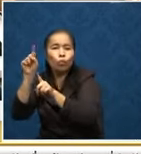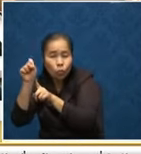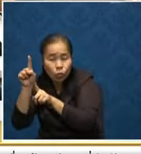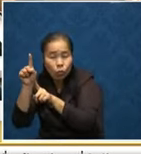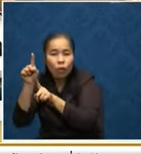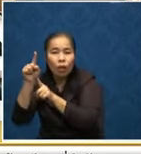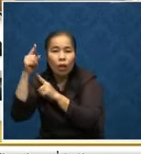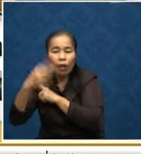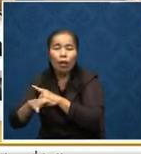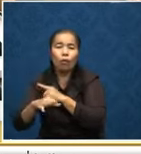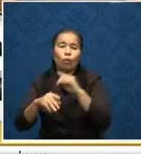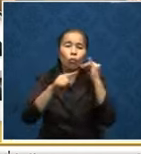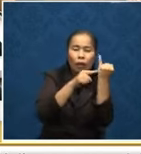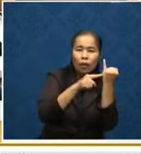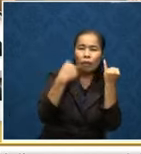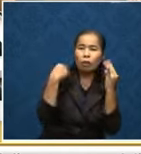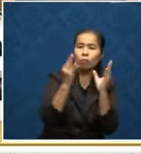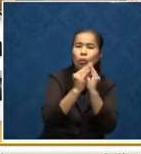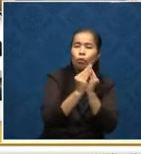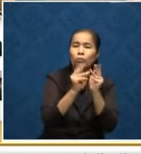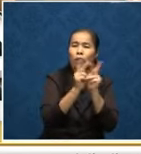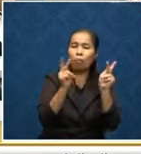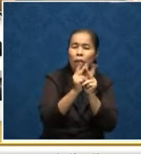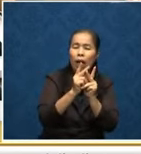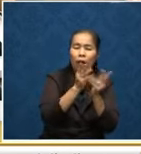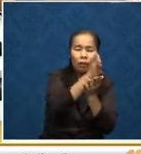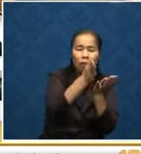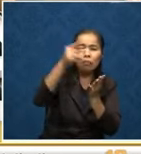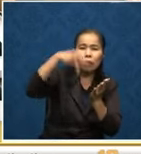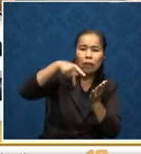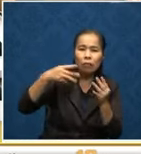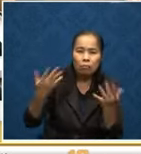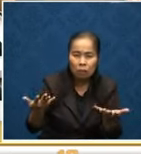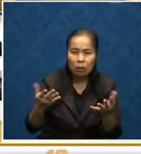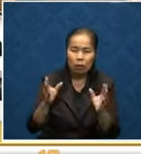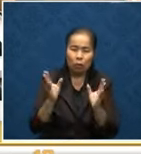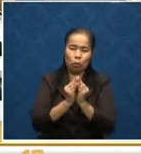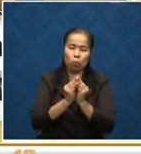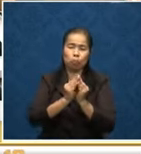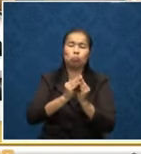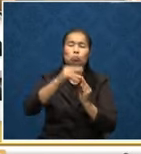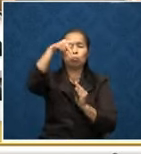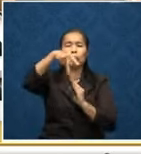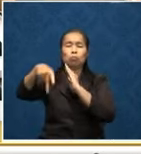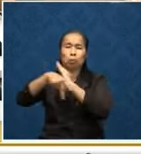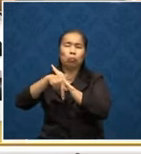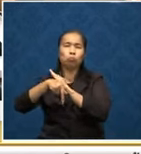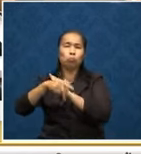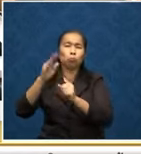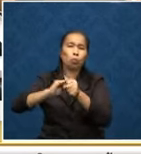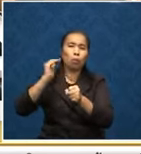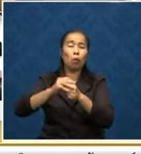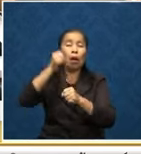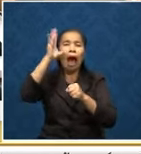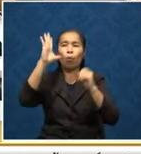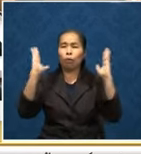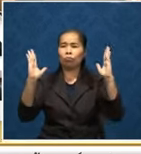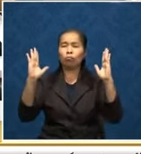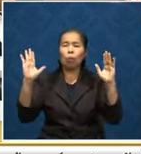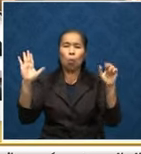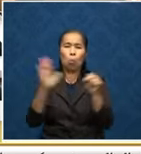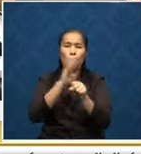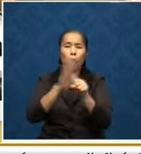จะมีการประชุมคณะกรรมาธิการด้วยนะก็จะเซฟวันตรงนั้นเราไม่ได้มีการประชุมแค่2วันเพราะฉะนั้นในส่วนของทั้ง5วันแล้วเราก็ใช้ให้มีประสิท